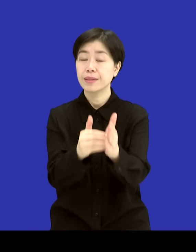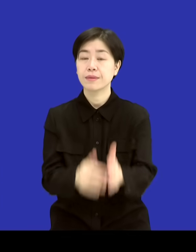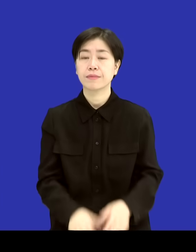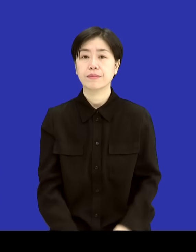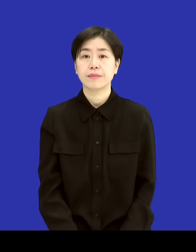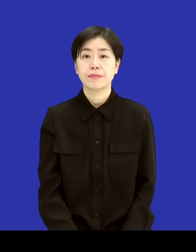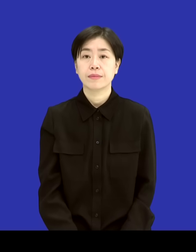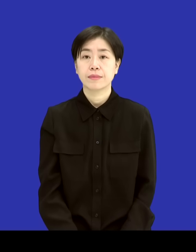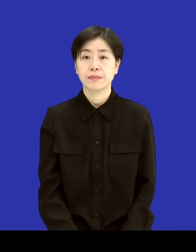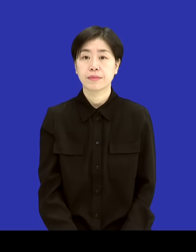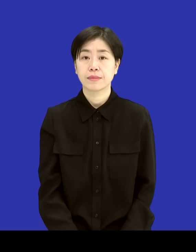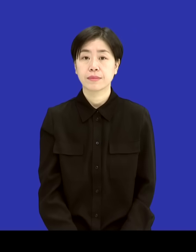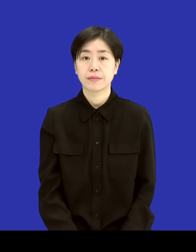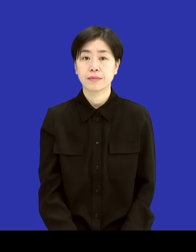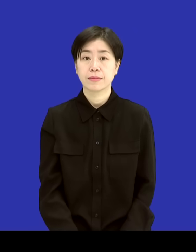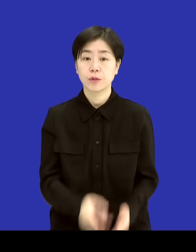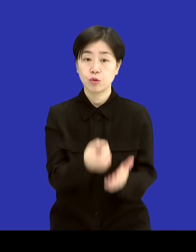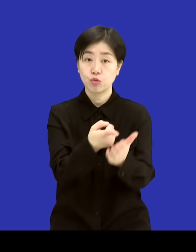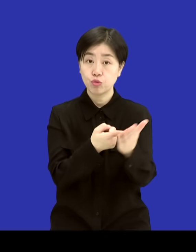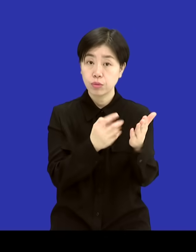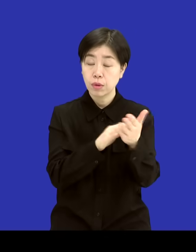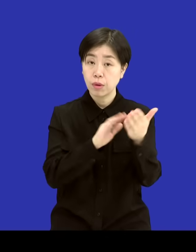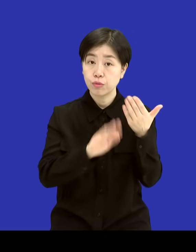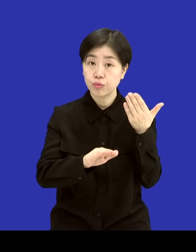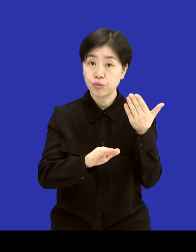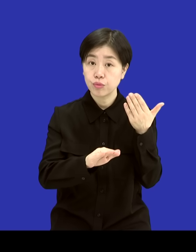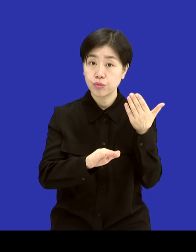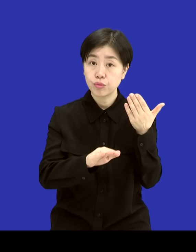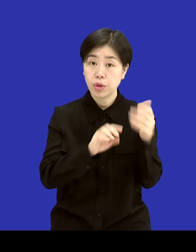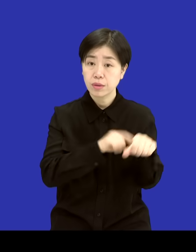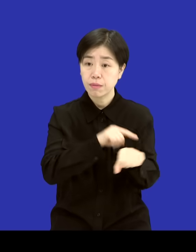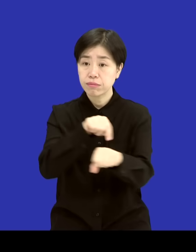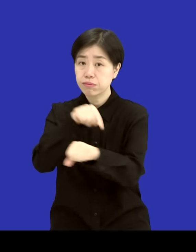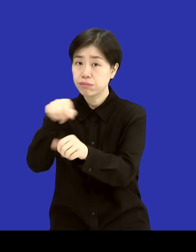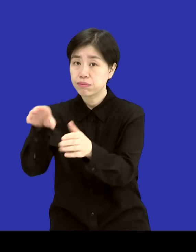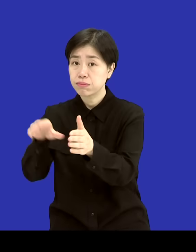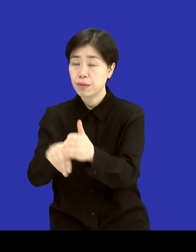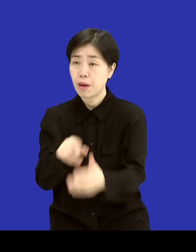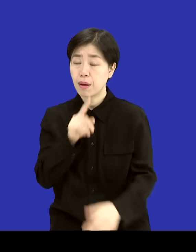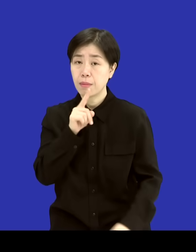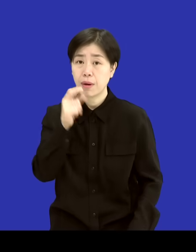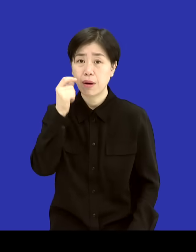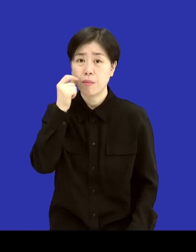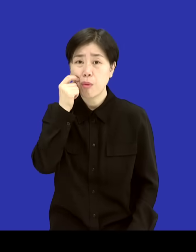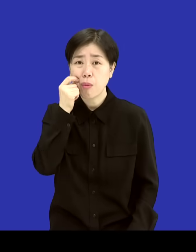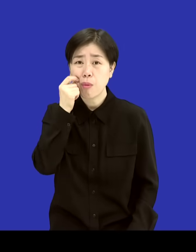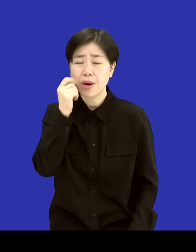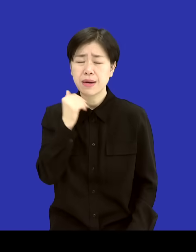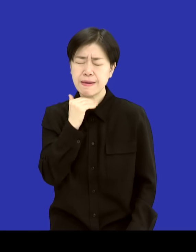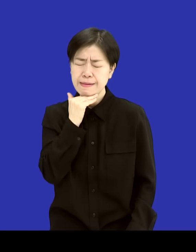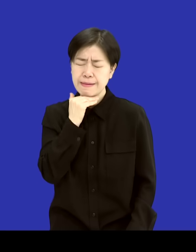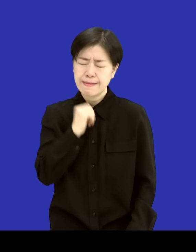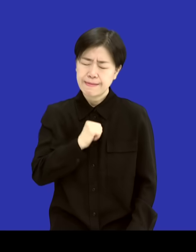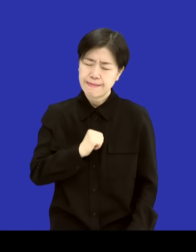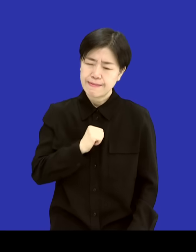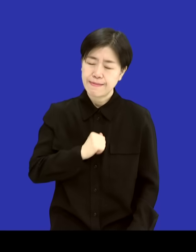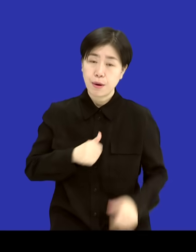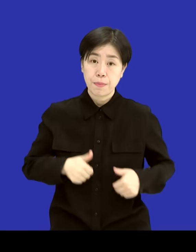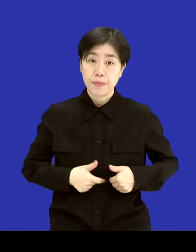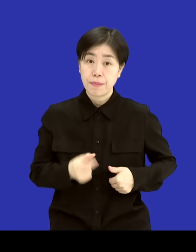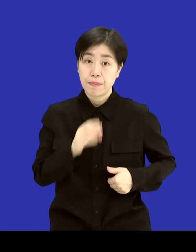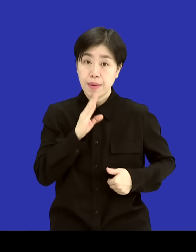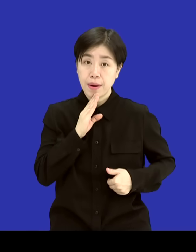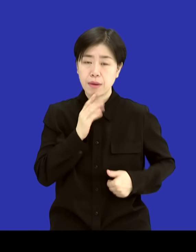이제 수술 마치고 한 어느 정도 뭐 말도 못 하고 이제 좀 맞아요. 예, 좀 기다리는 시간이 있잖아요. 수술을 마치고 3개월 동안